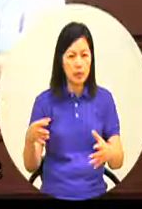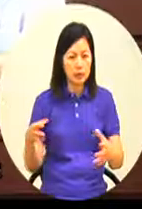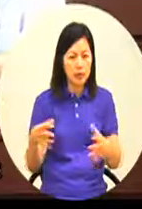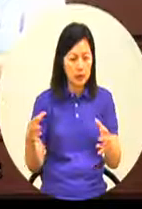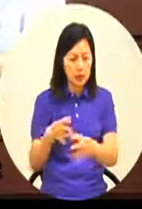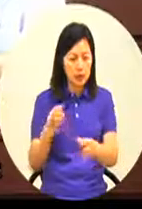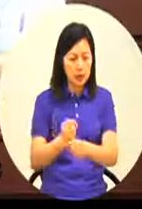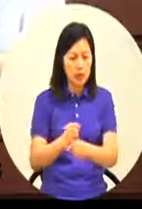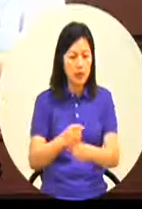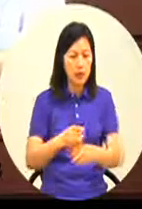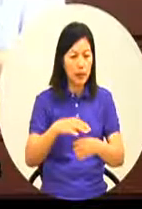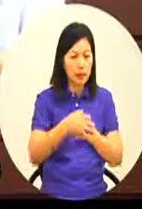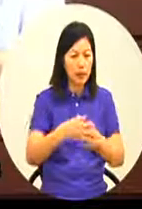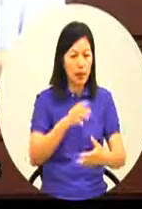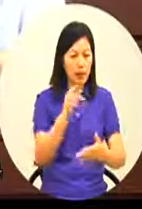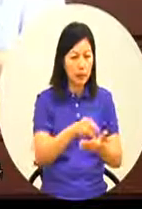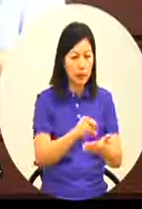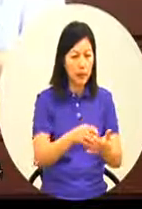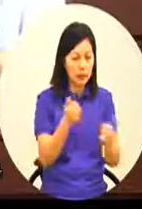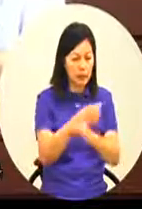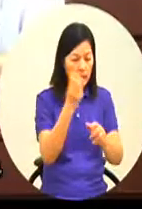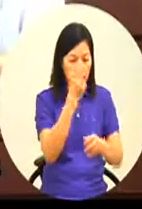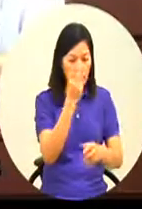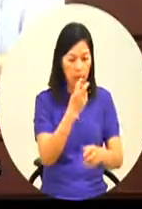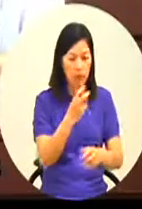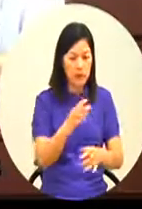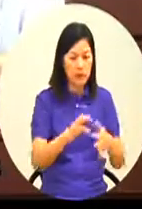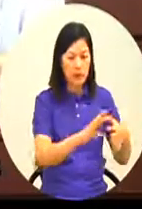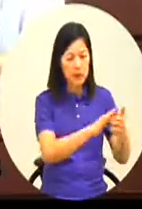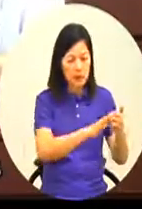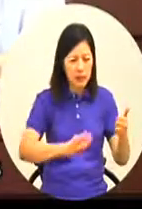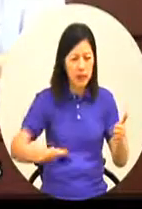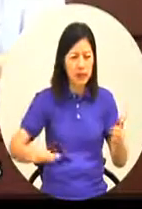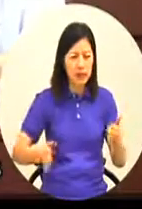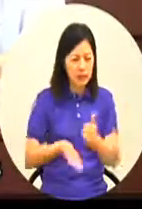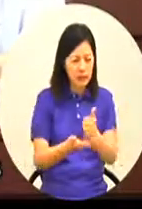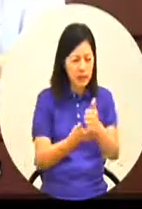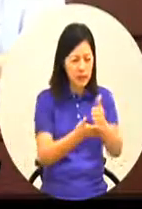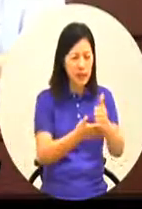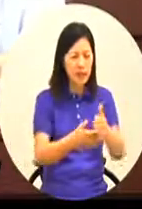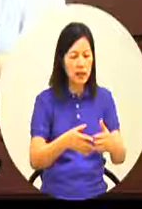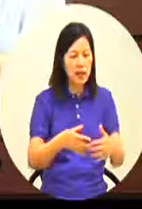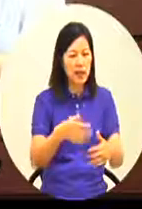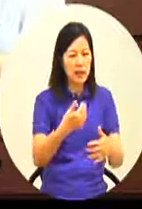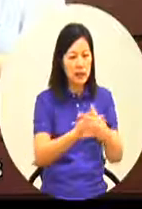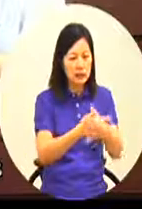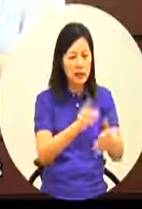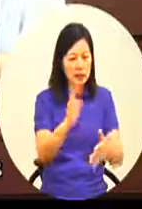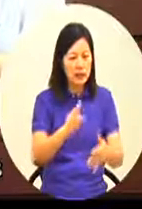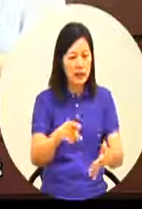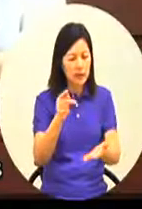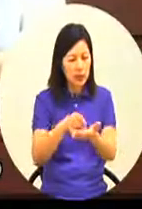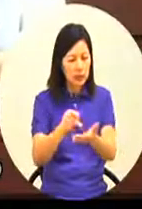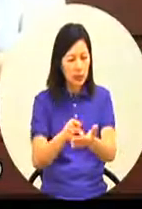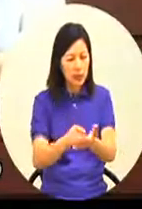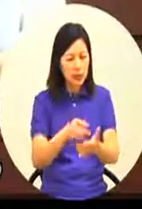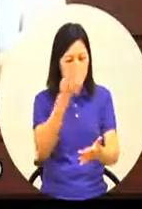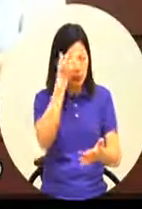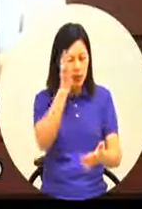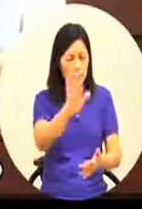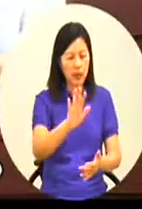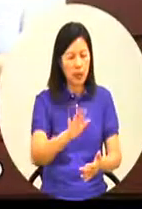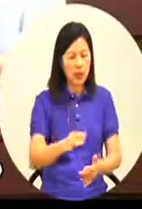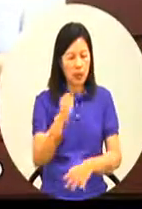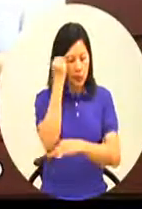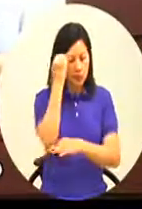正的包租代管，现在这个制度上，因为它涉及到一些奖励的措施跟一些租赁的一些障碍，那目前住宅法才